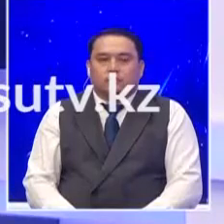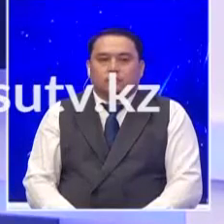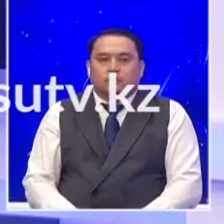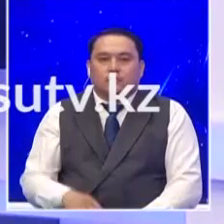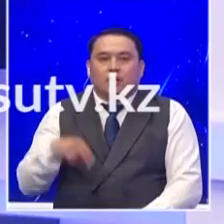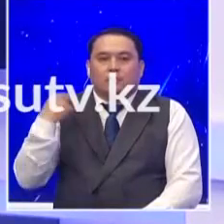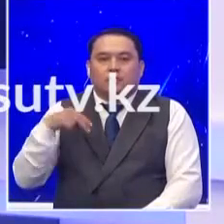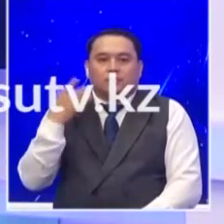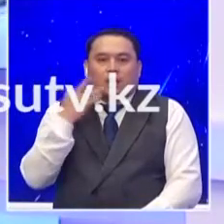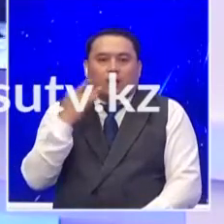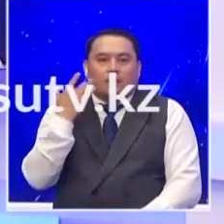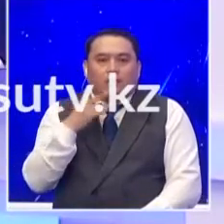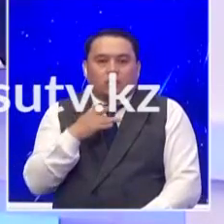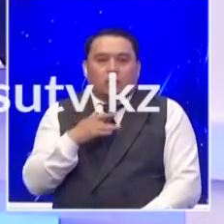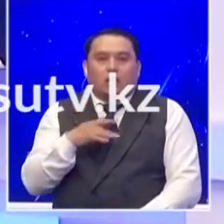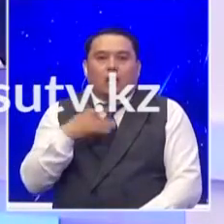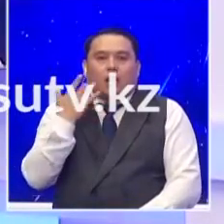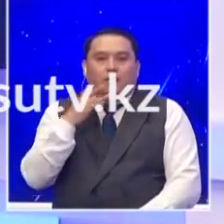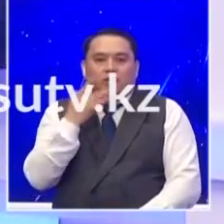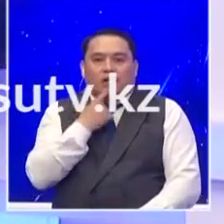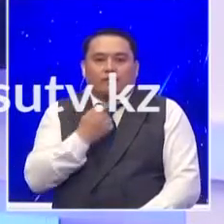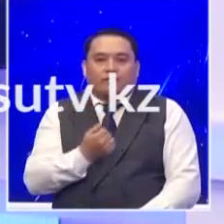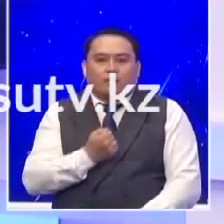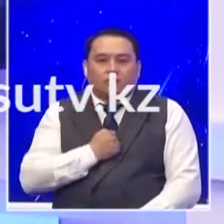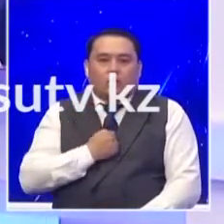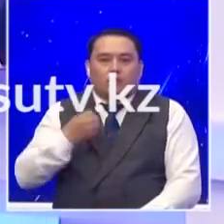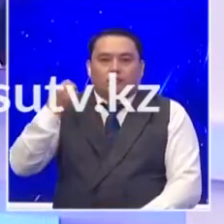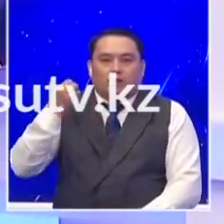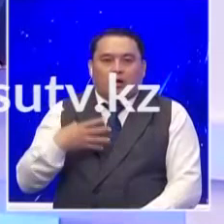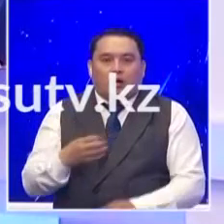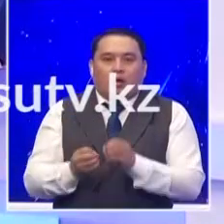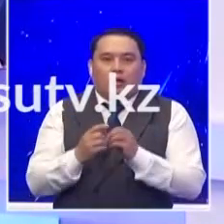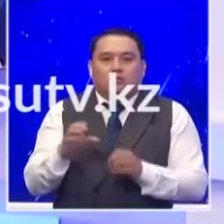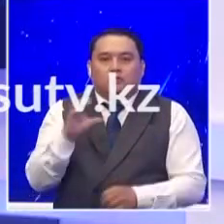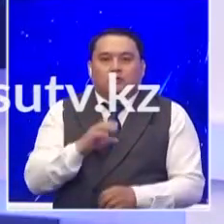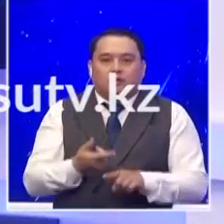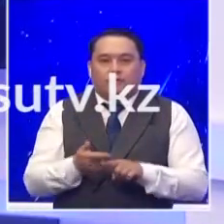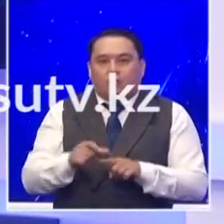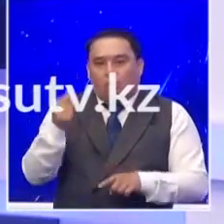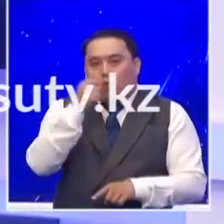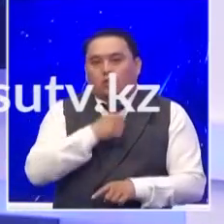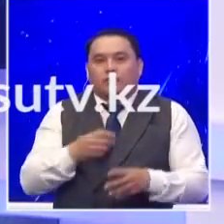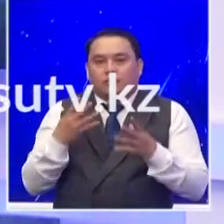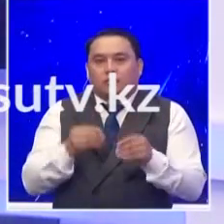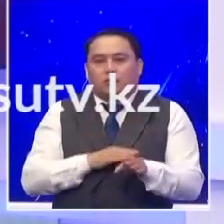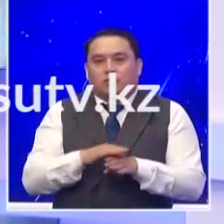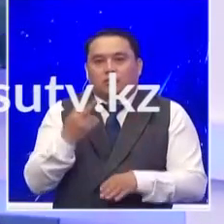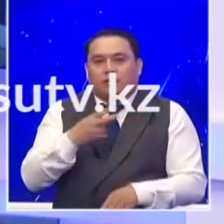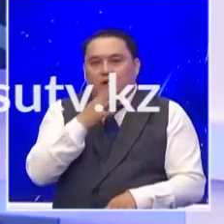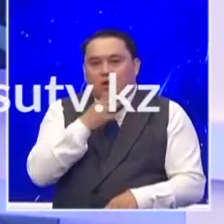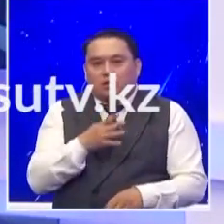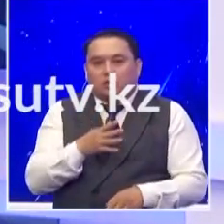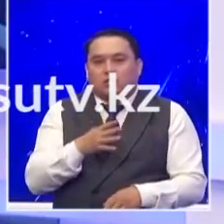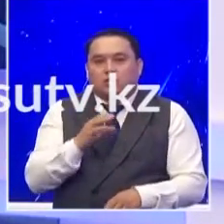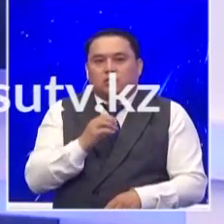Президент США Джо Байден намерен вывести американские войска из Афганистана 11 сентября этого года. В этот день исполняется 20 лет